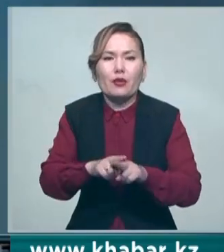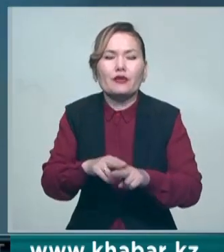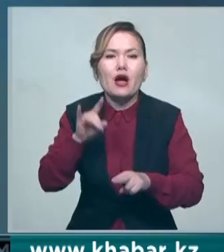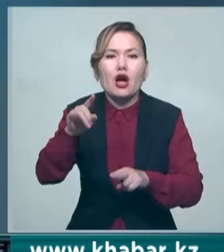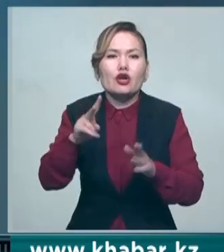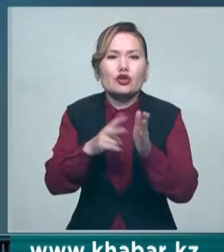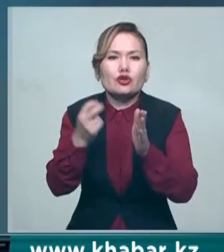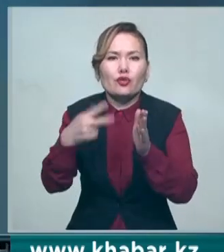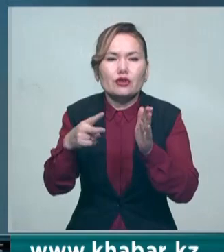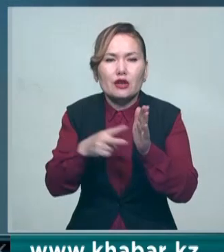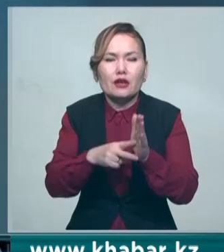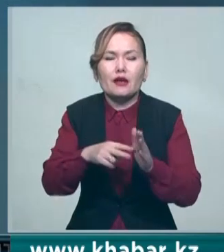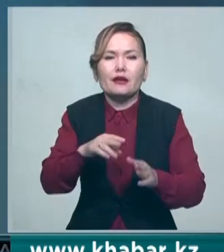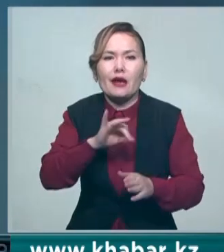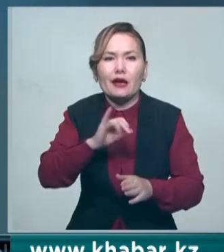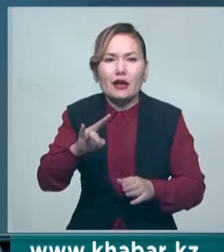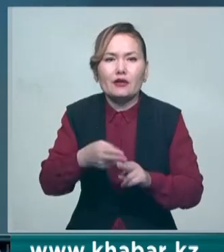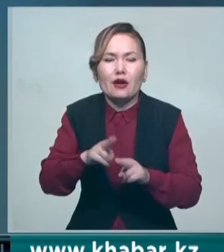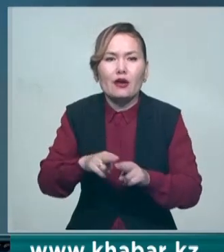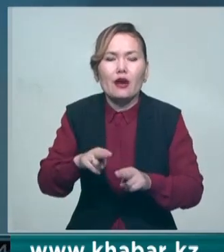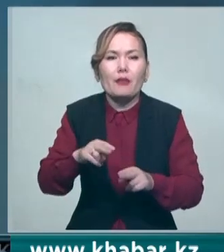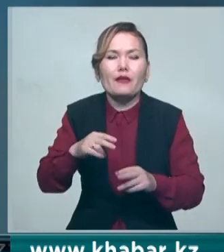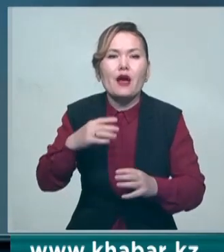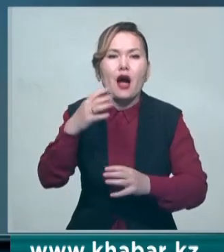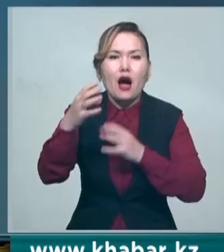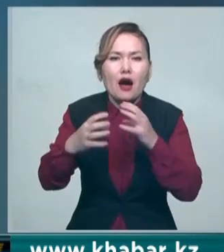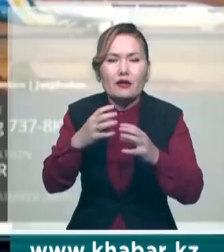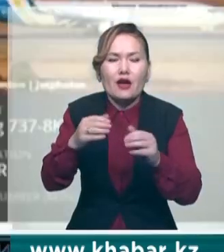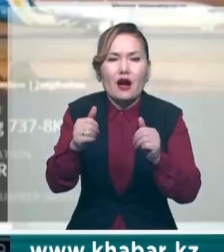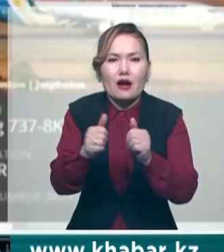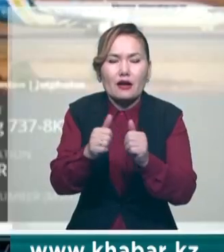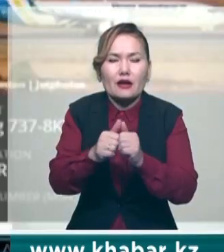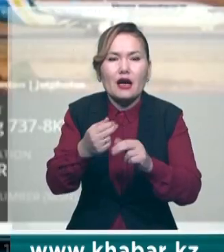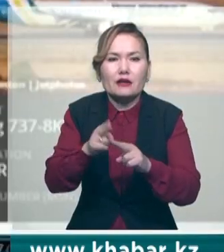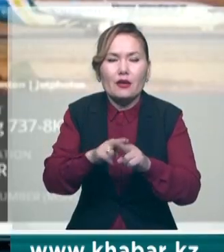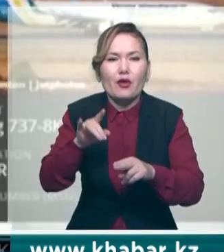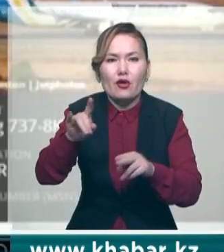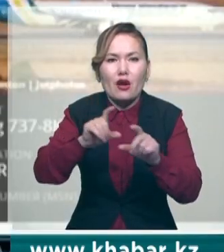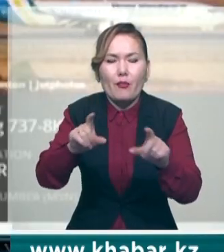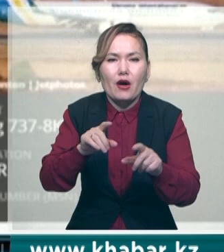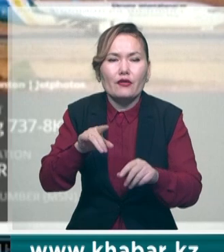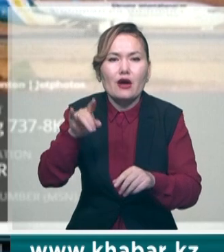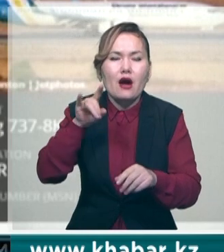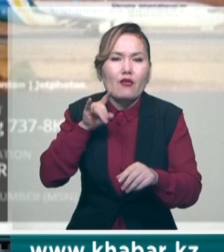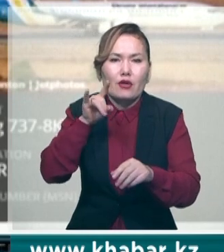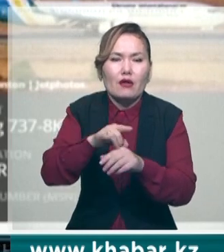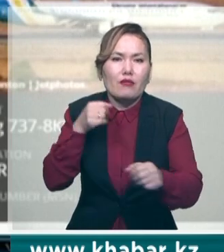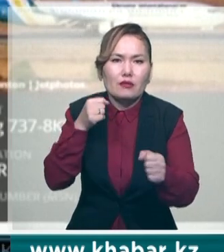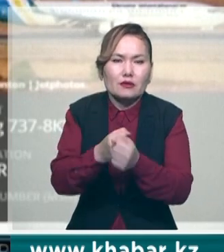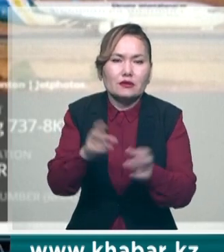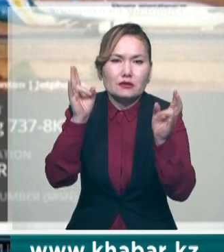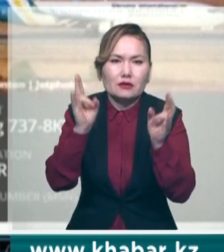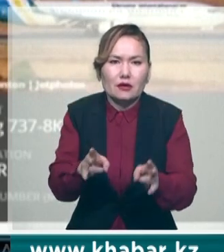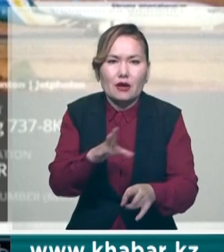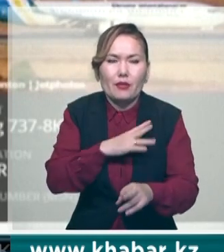737 Тегерандағы Имам Хомейни атындағы халықаралық әуежайы маңына құлаған. Белгілі болғандай, лайнер әуеге көтерілген соң көп ұзамай